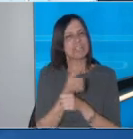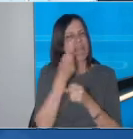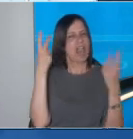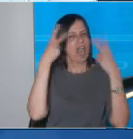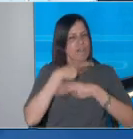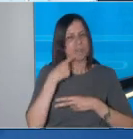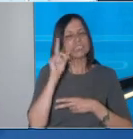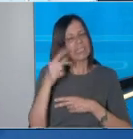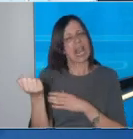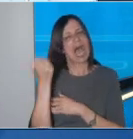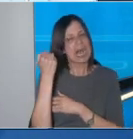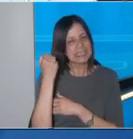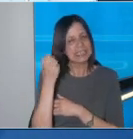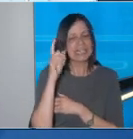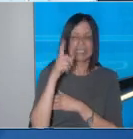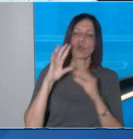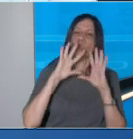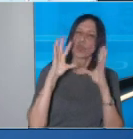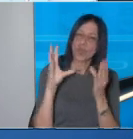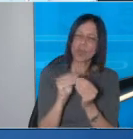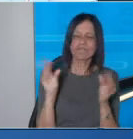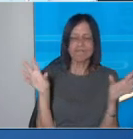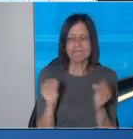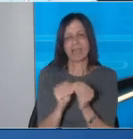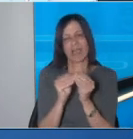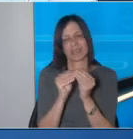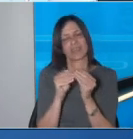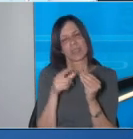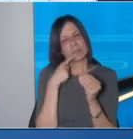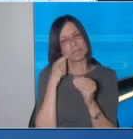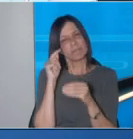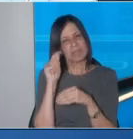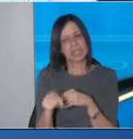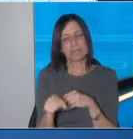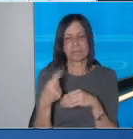אומרת, צריך לחזק, צריך שכולם יהיו all in, צריך, אנחנו מגיעים לימים